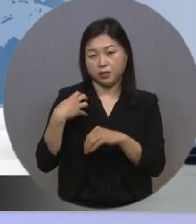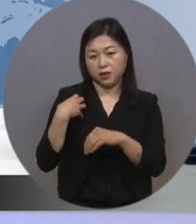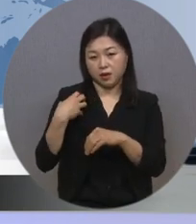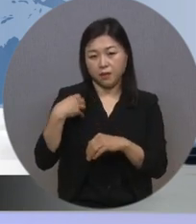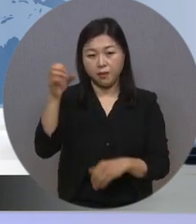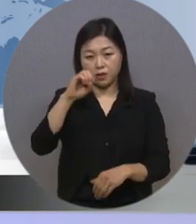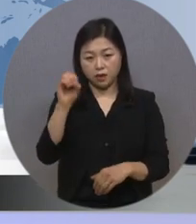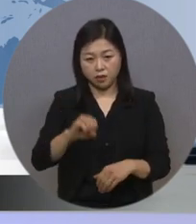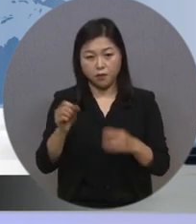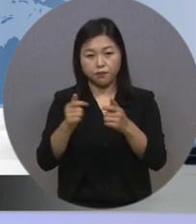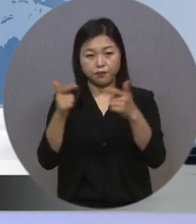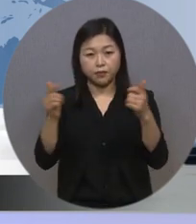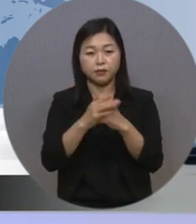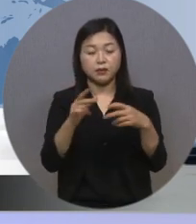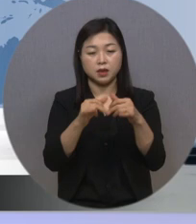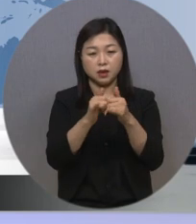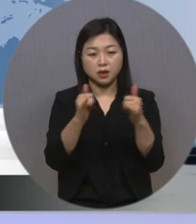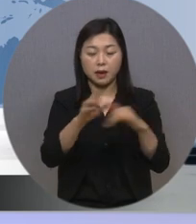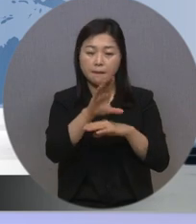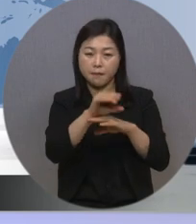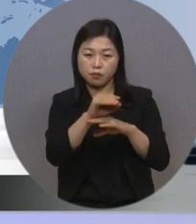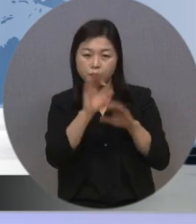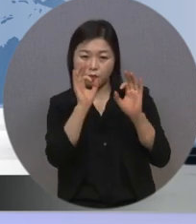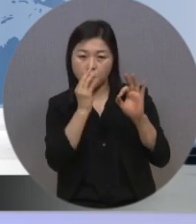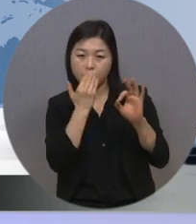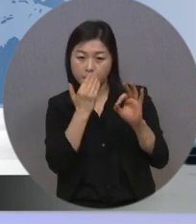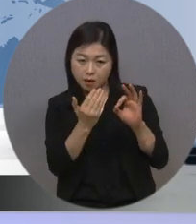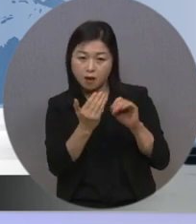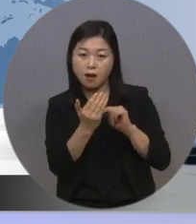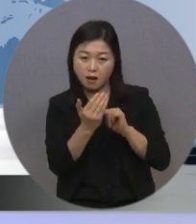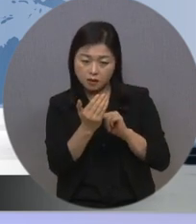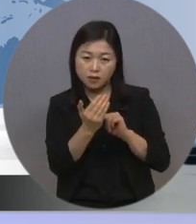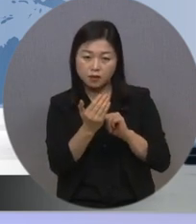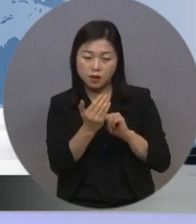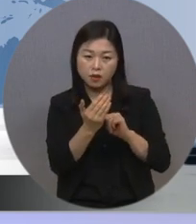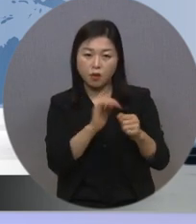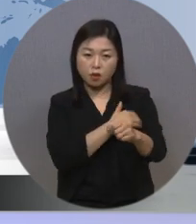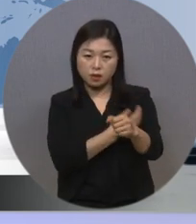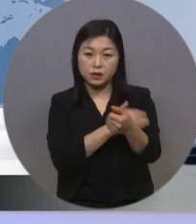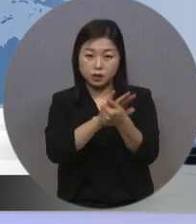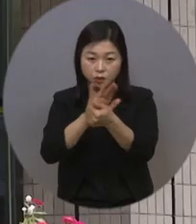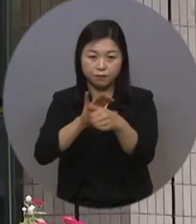확대하는 등 장애인들의 방송 접근권 확대를 위한 움직임에 나섰습니다.